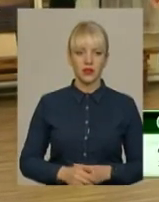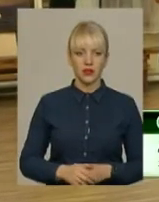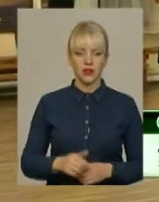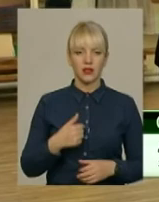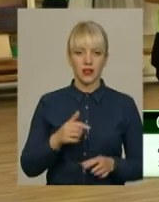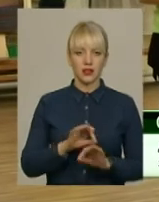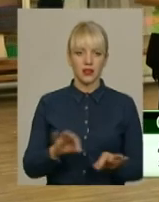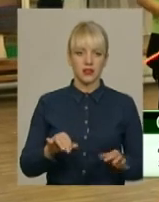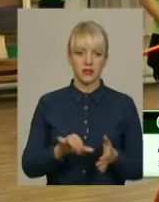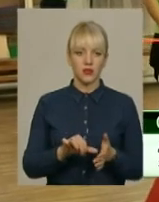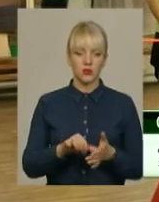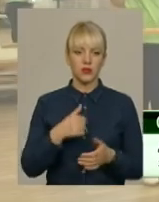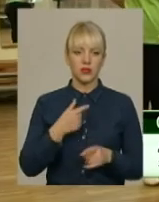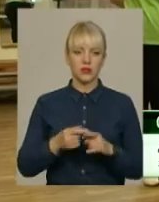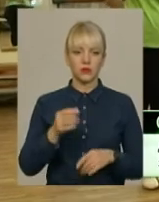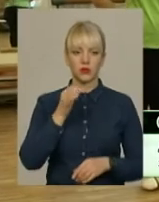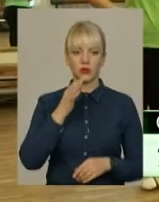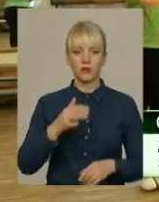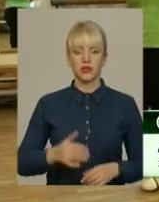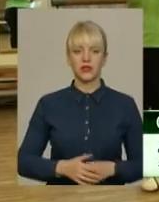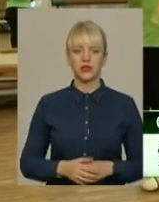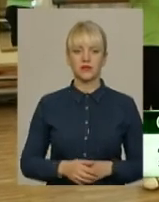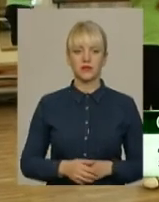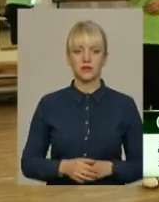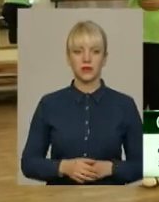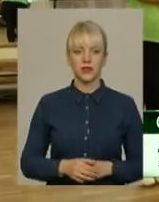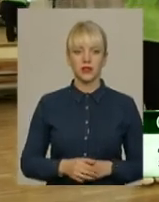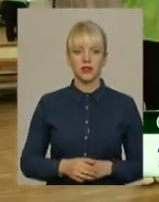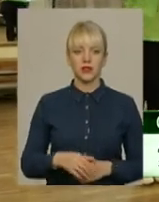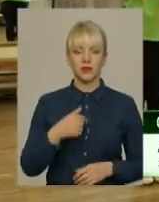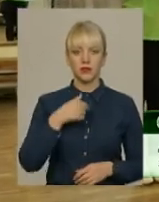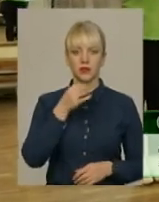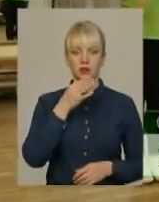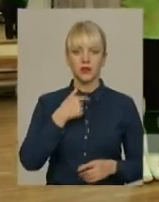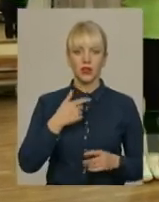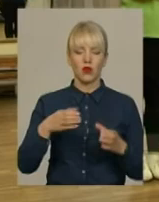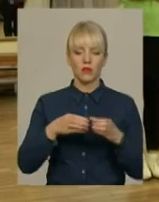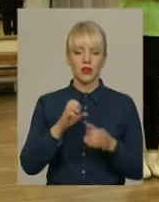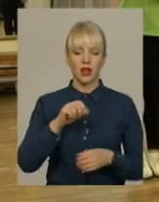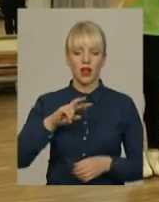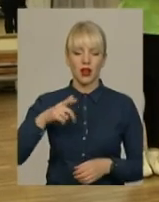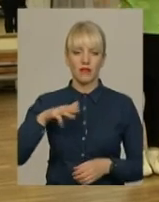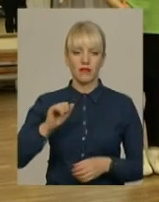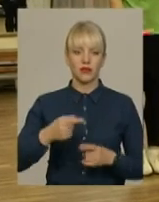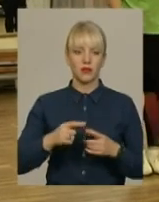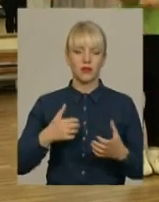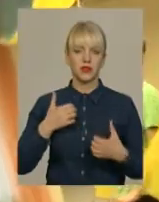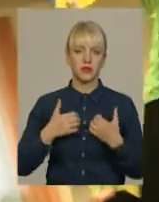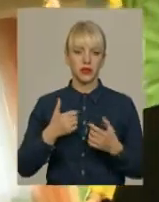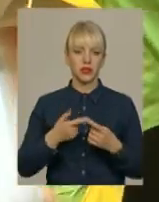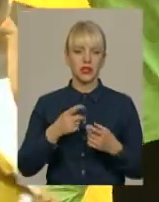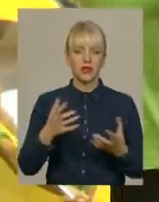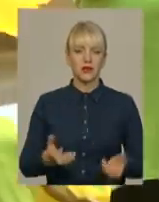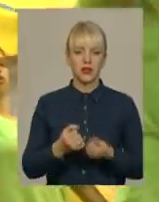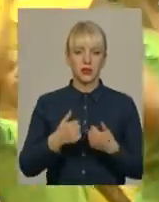виступаю і мені це подобається. Мене підтримувалася команда «Альфа». Вони дуже нервувались і переживали за мене.